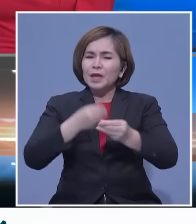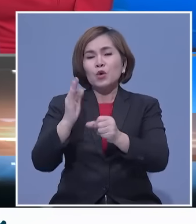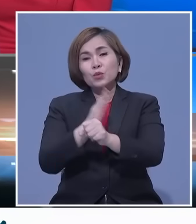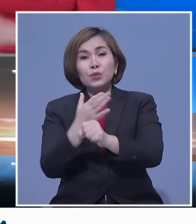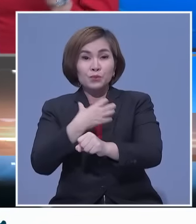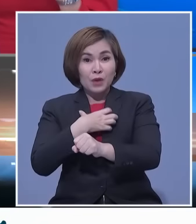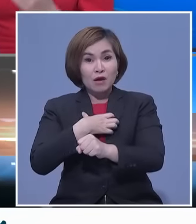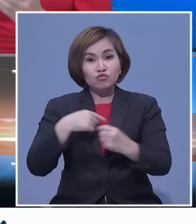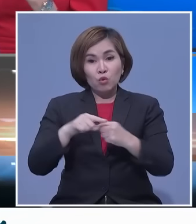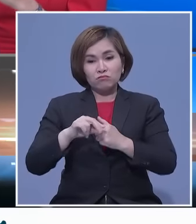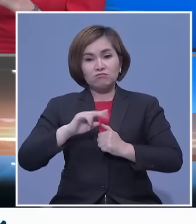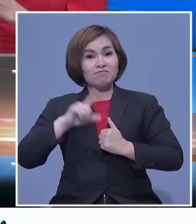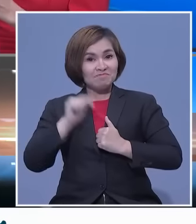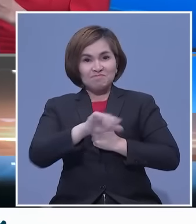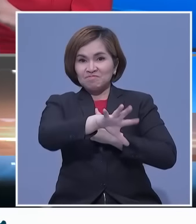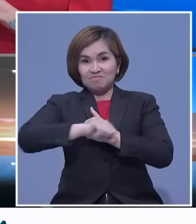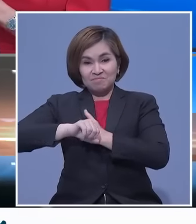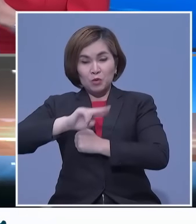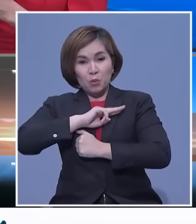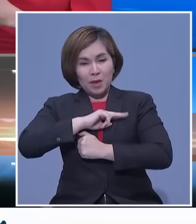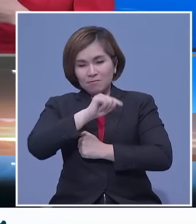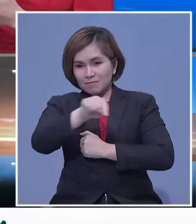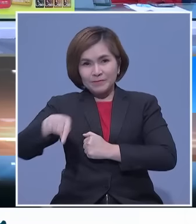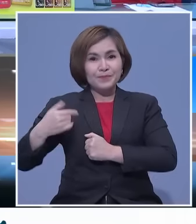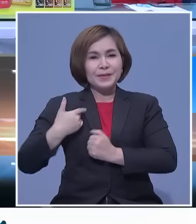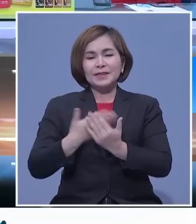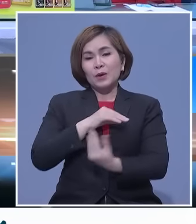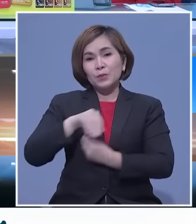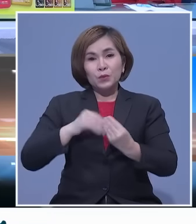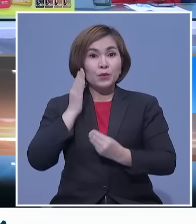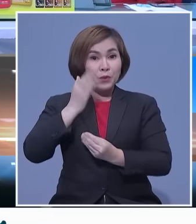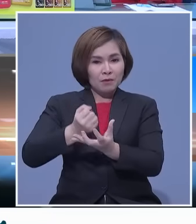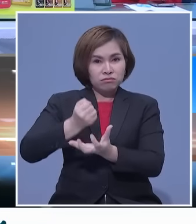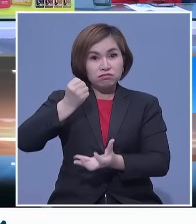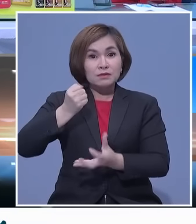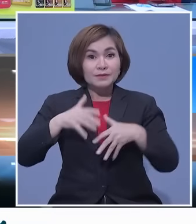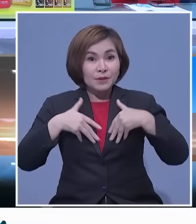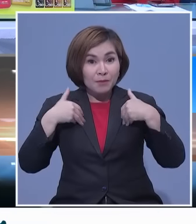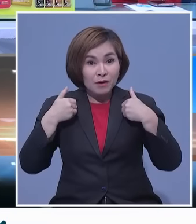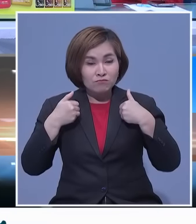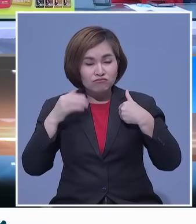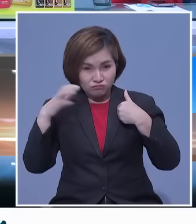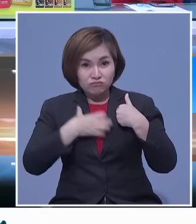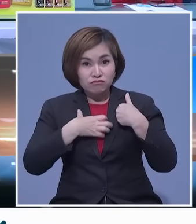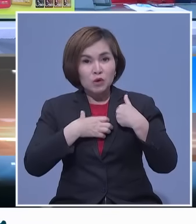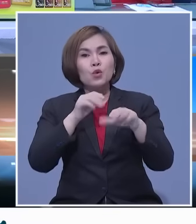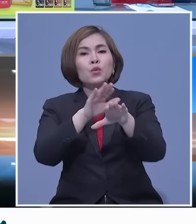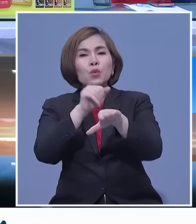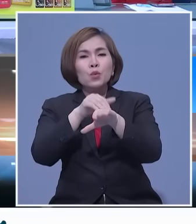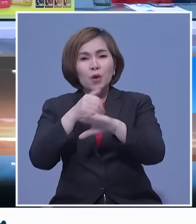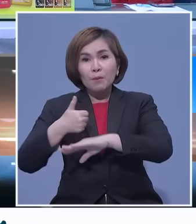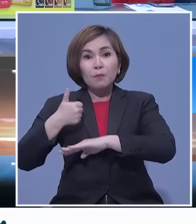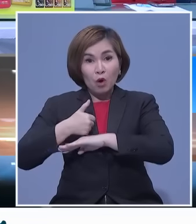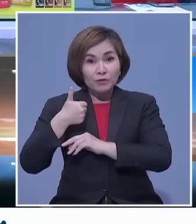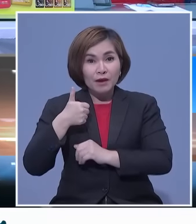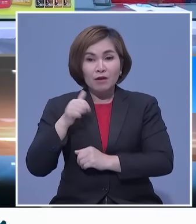ของตัวเองครับเป็นตัวแทนของตัวเองไงตัวเองจะได้มีเงินใช้ในอนาคตนอนอยู่เฉยๆเดี๋ยวตัวแทนเขายของกันเองอือๆๆเป็นบอส